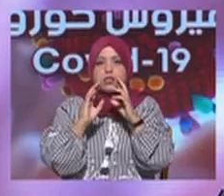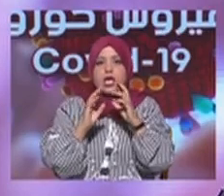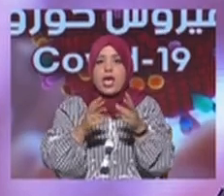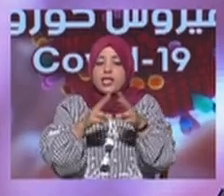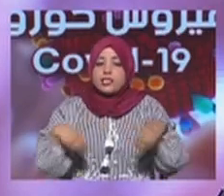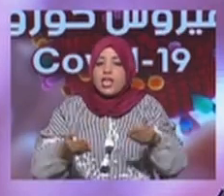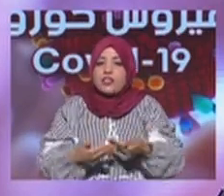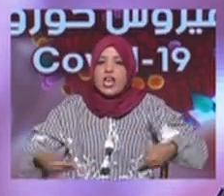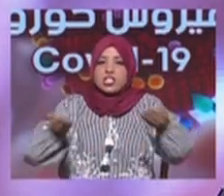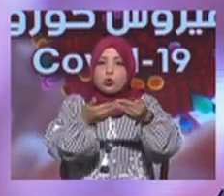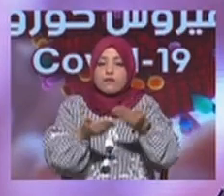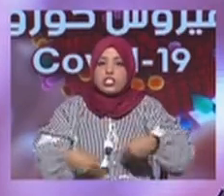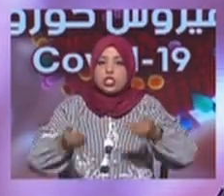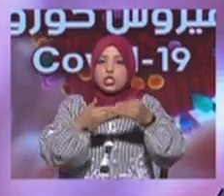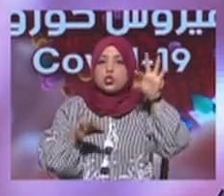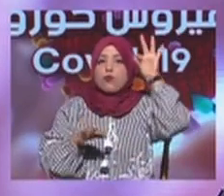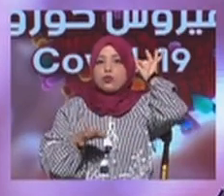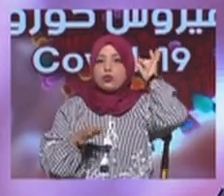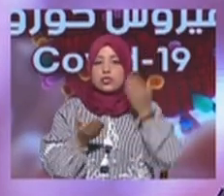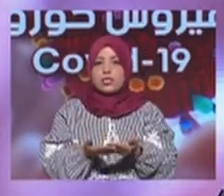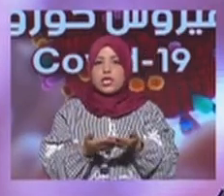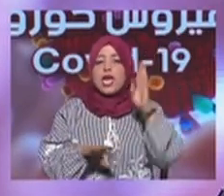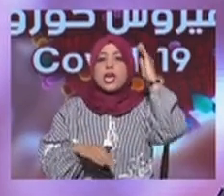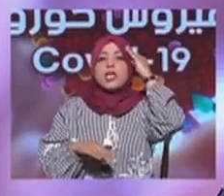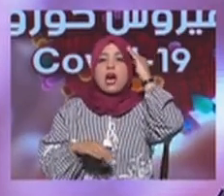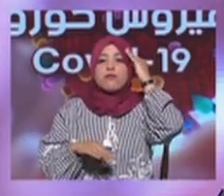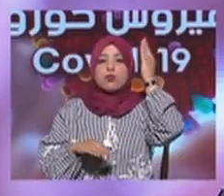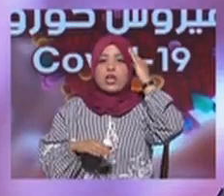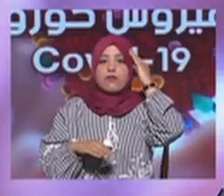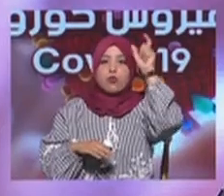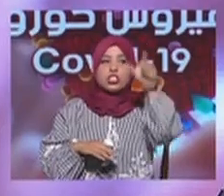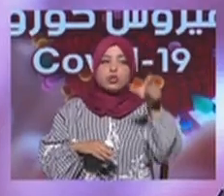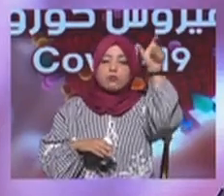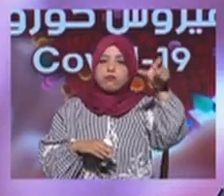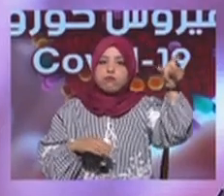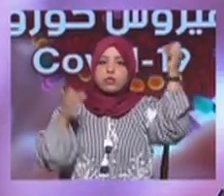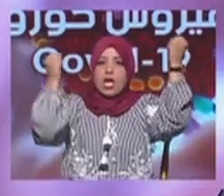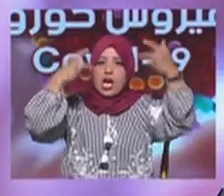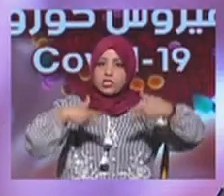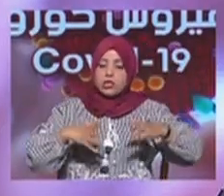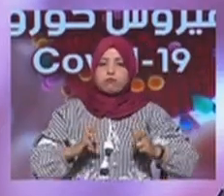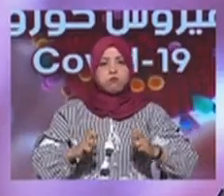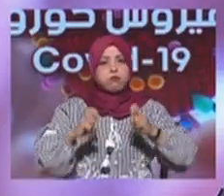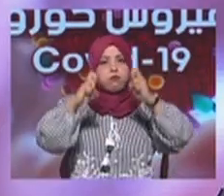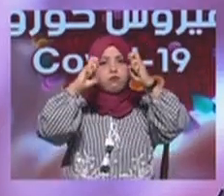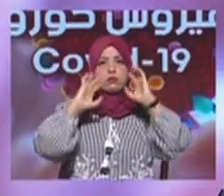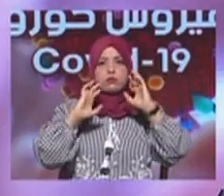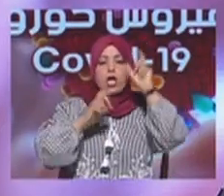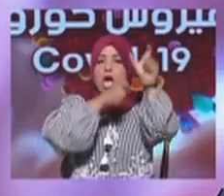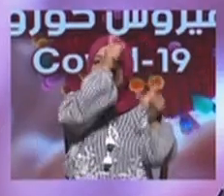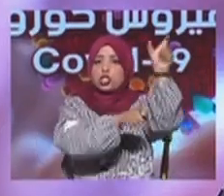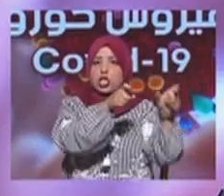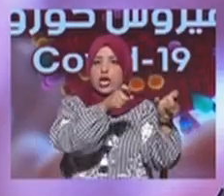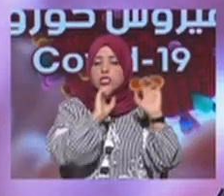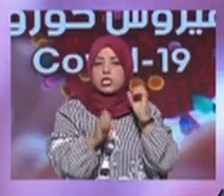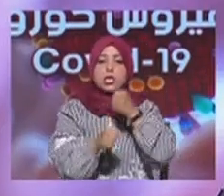هو ان كم تعرفوا قديش من حالة موجودة والعمل ليل نهار كما قلت دكتورة يعني ما فماش برشا أشخاص